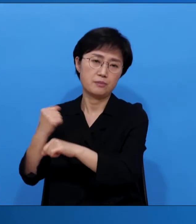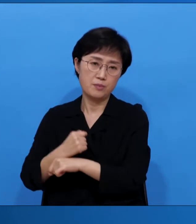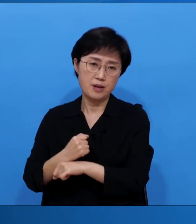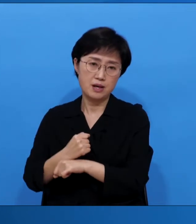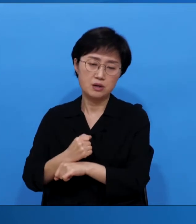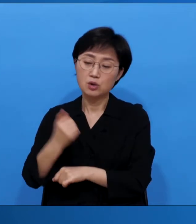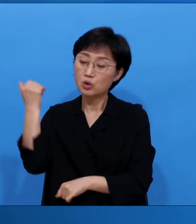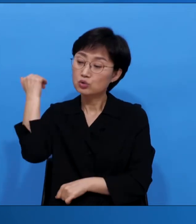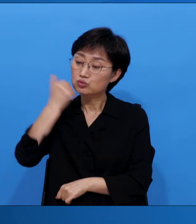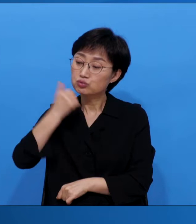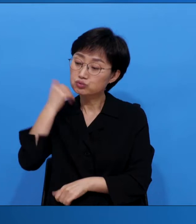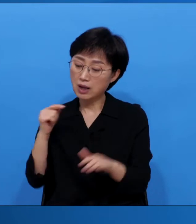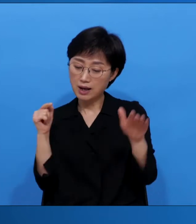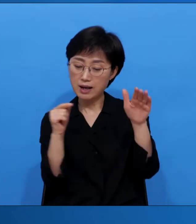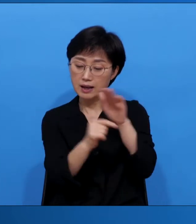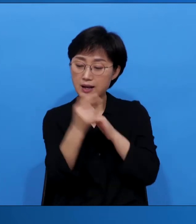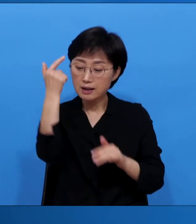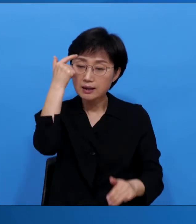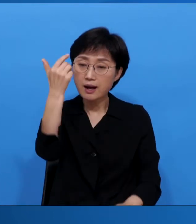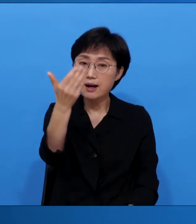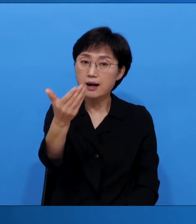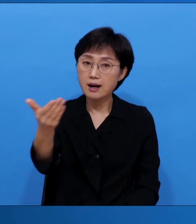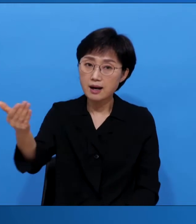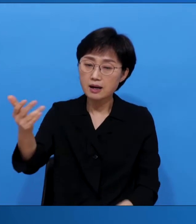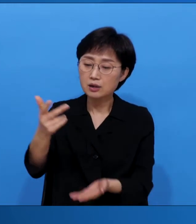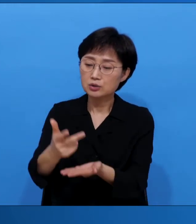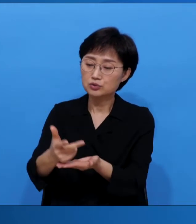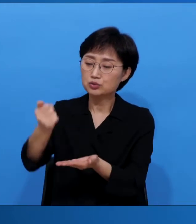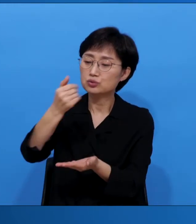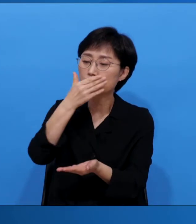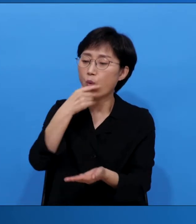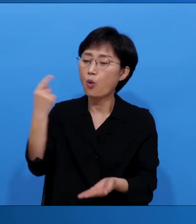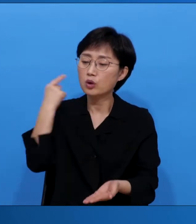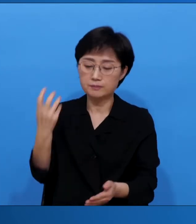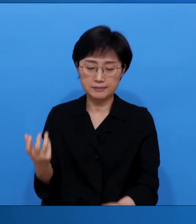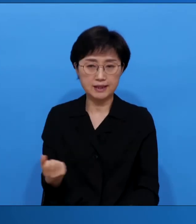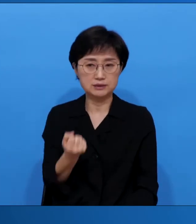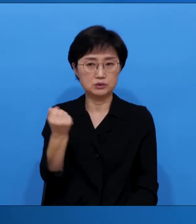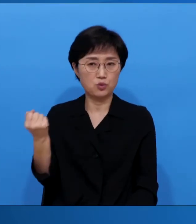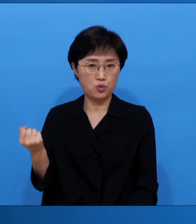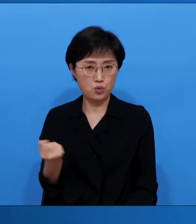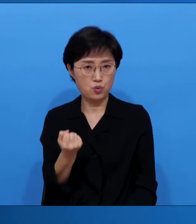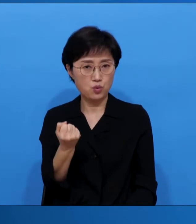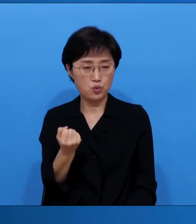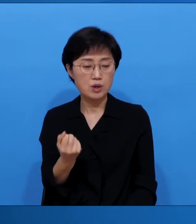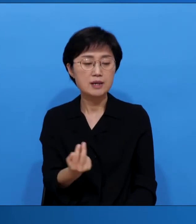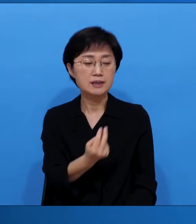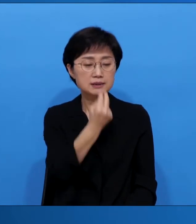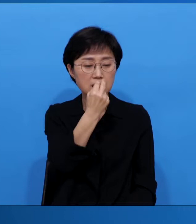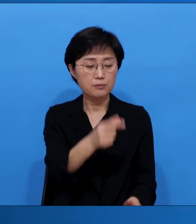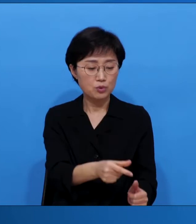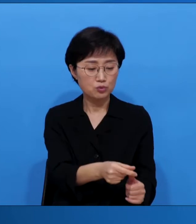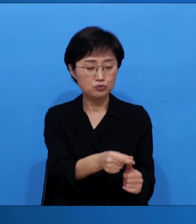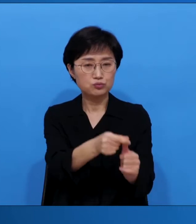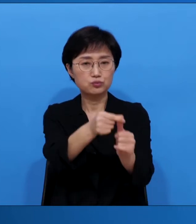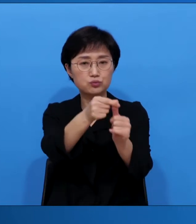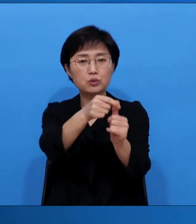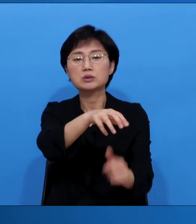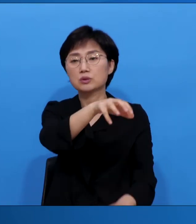멸망하겠네 그 누가 갈까 주의 복음 들고 생명을